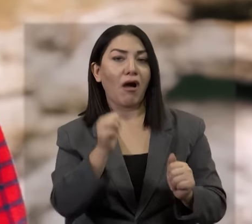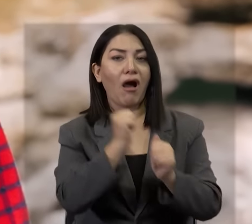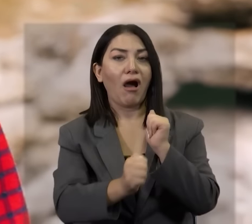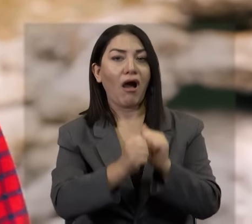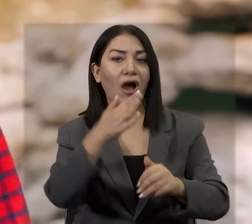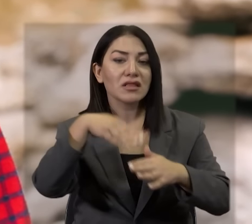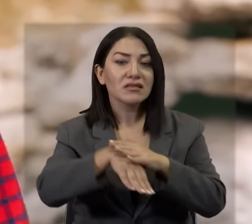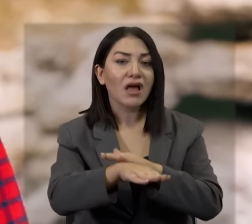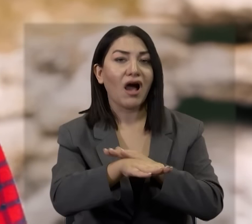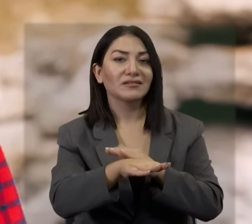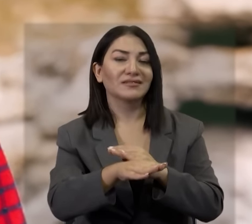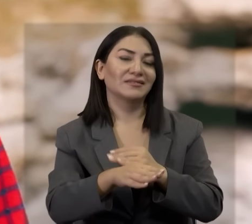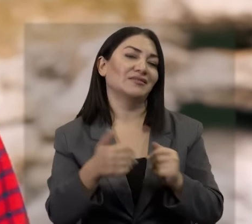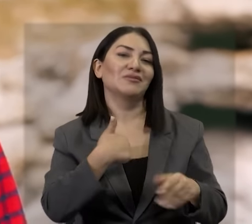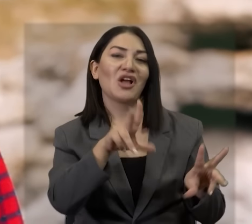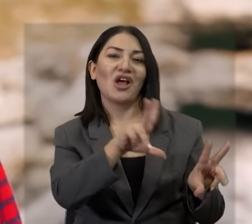սրտաձև քարի տակ։